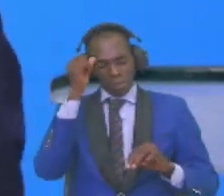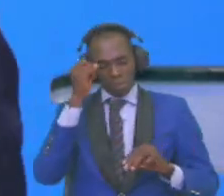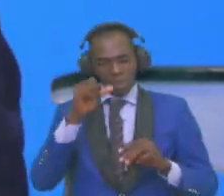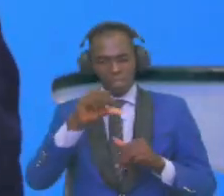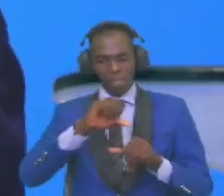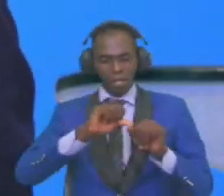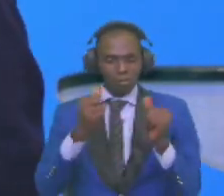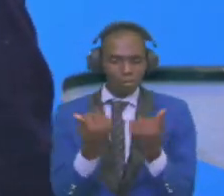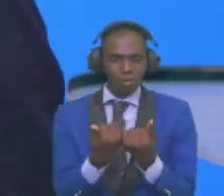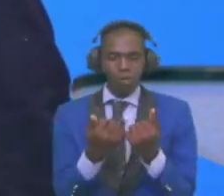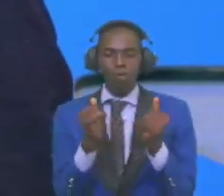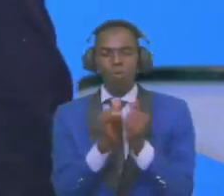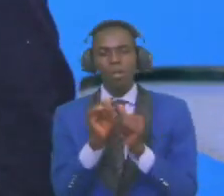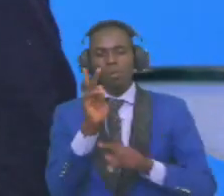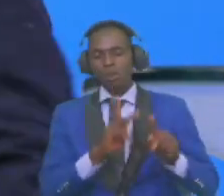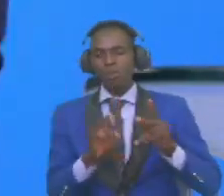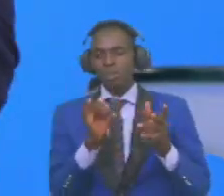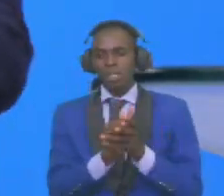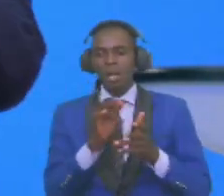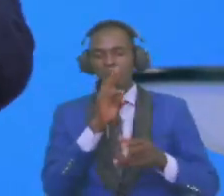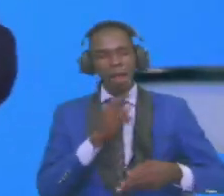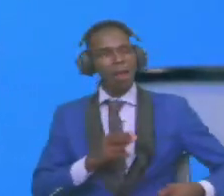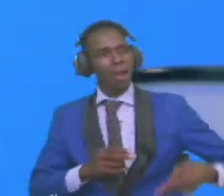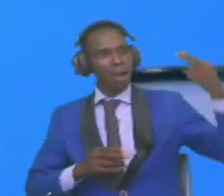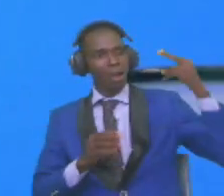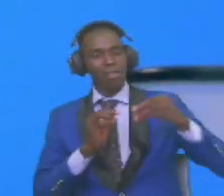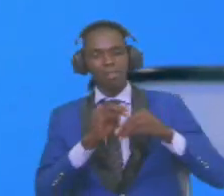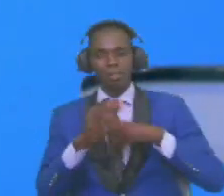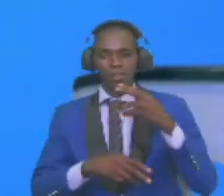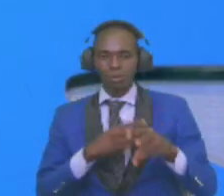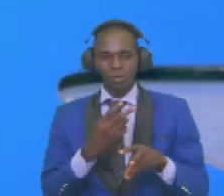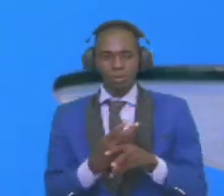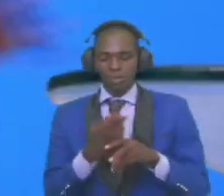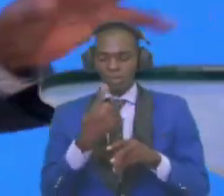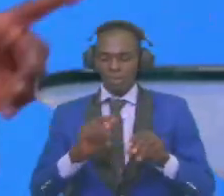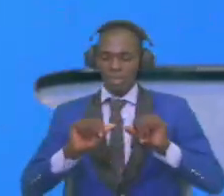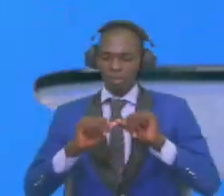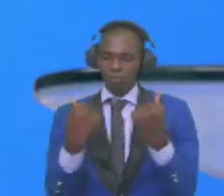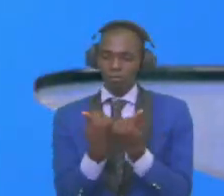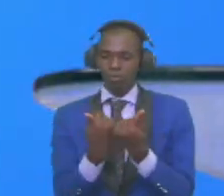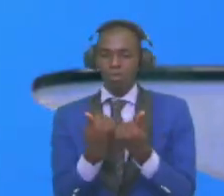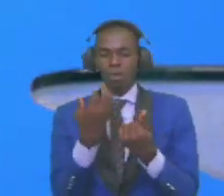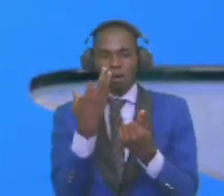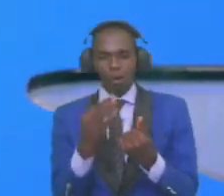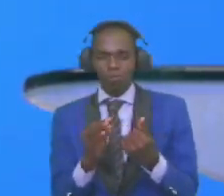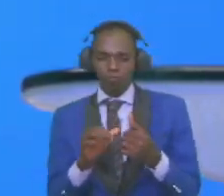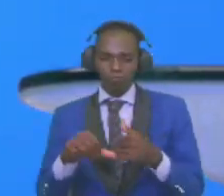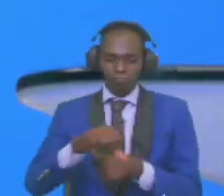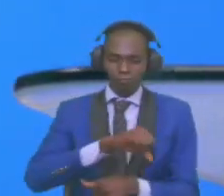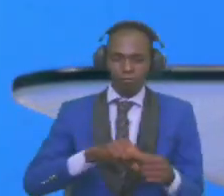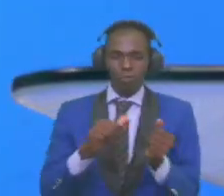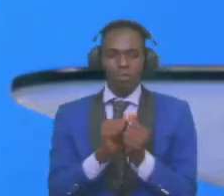les gens qu'il dit qu'elle importe dans le monde leur association les a